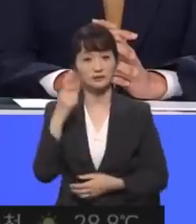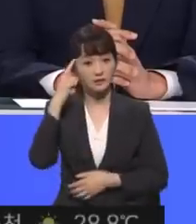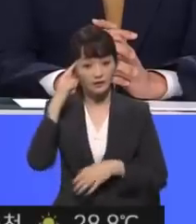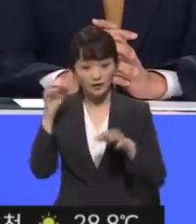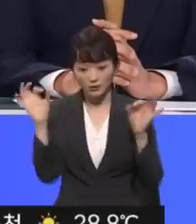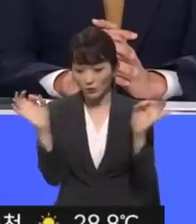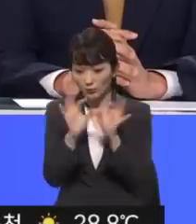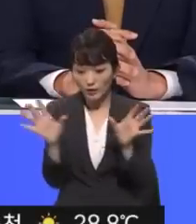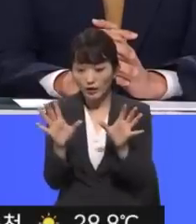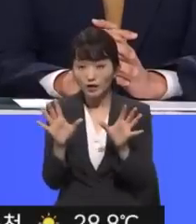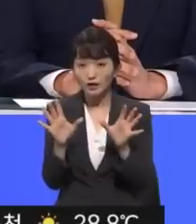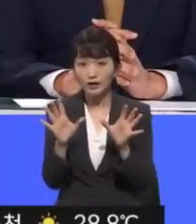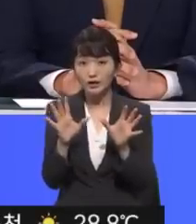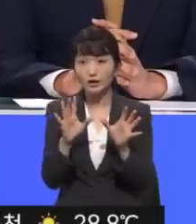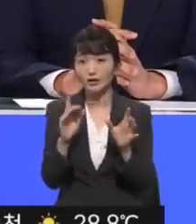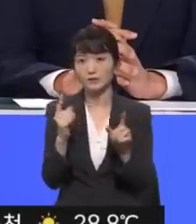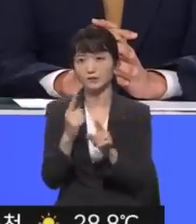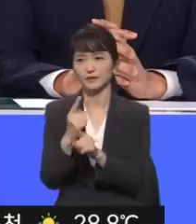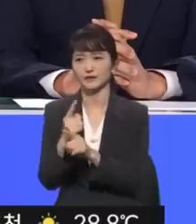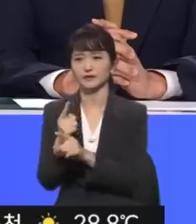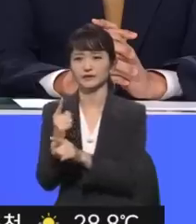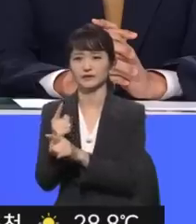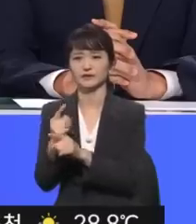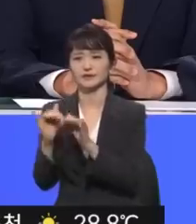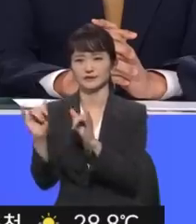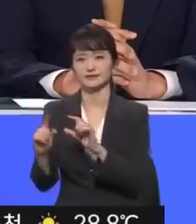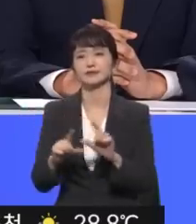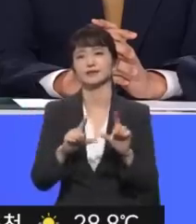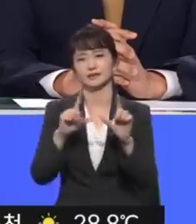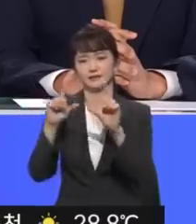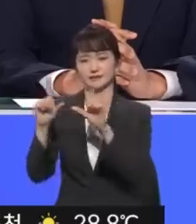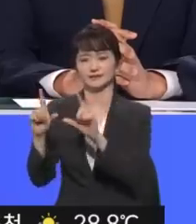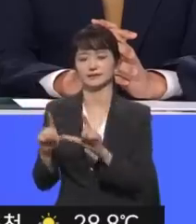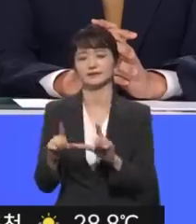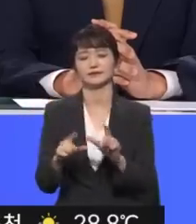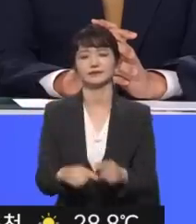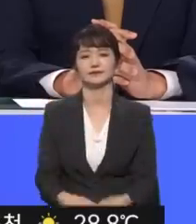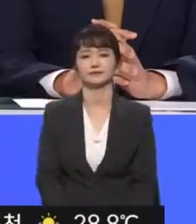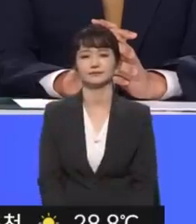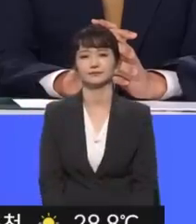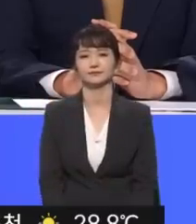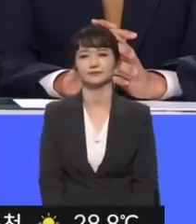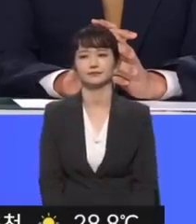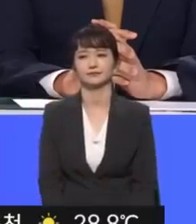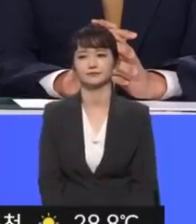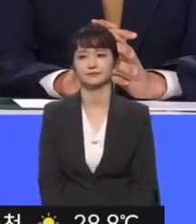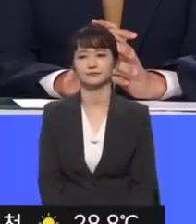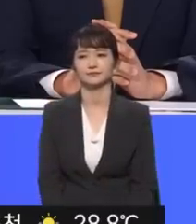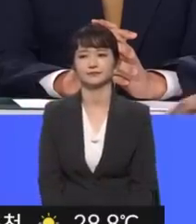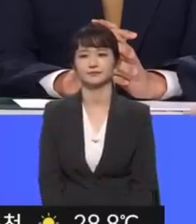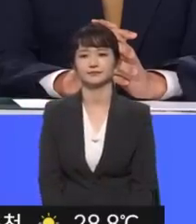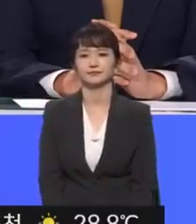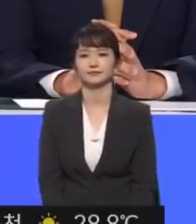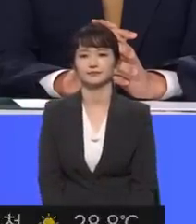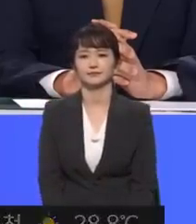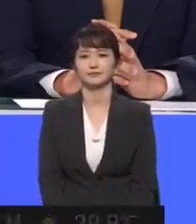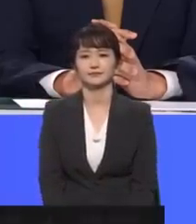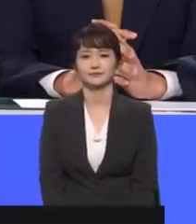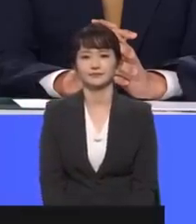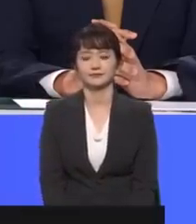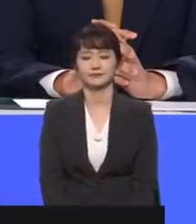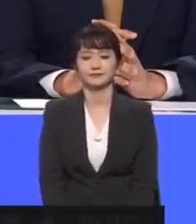따르는 게 인생입니다 라고 어 박민수 님께서 주셨습니다 예